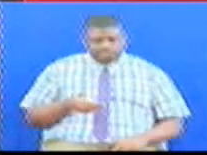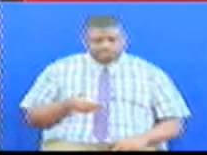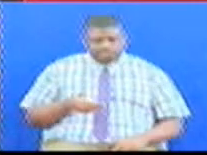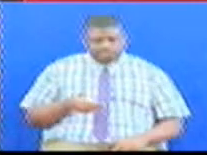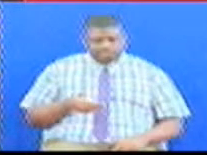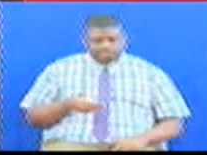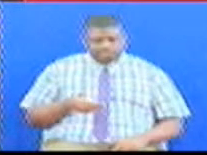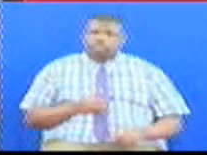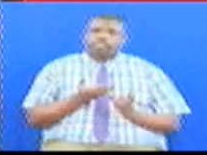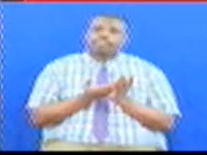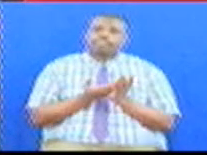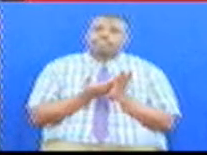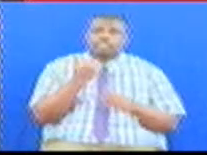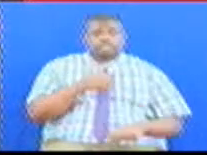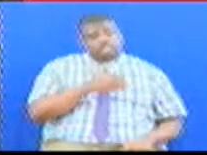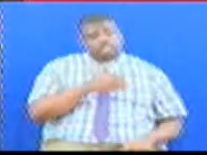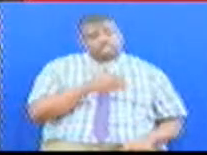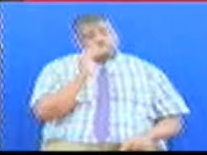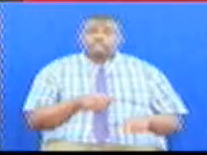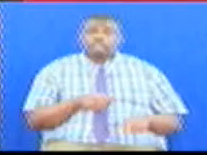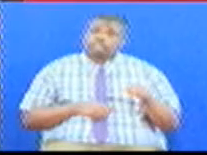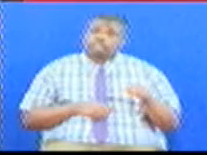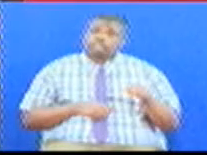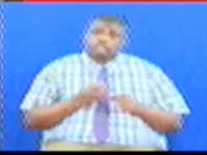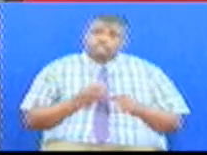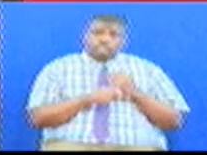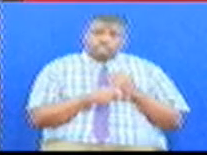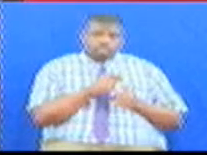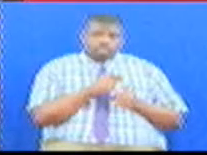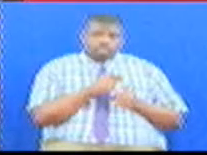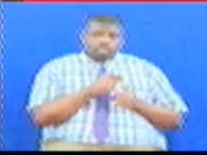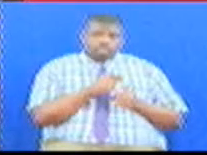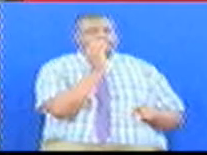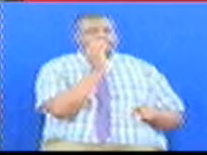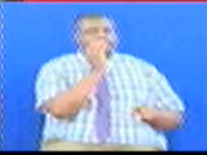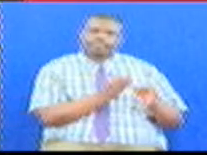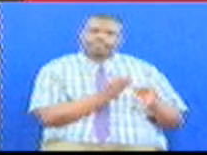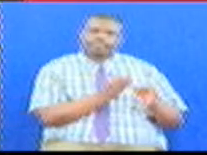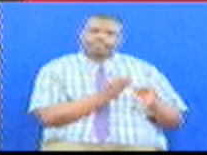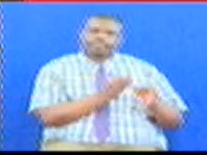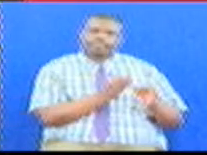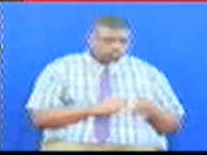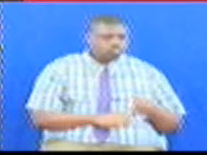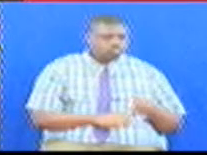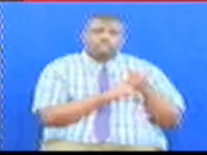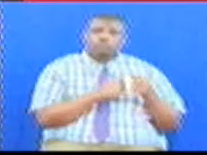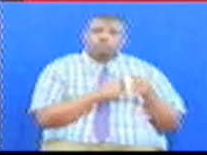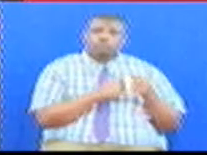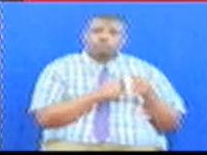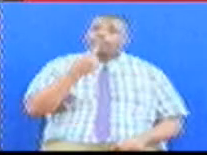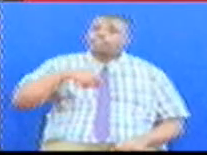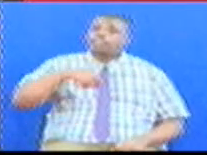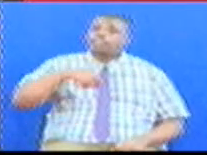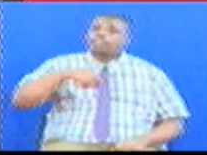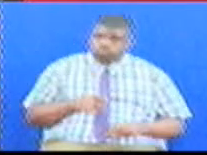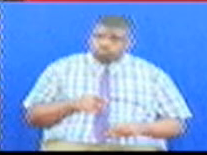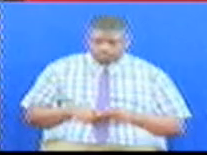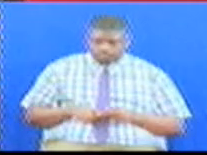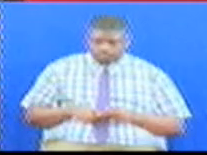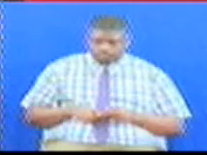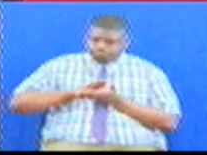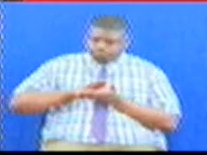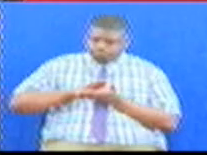hiyo mapendekezo ya serikali katika swala hili ni sahihi kwa ustawi wa taifa letu. Lazima tuweke